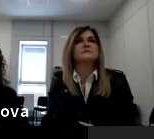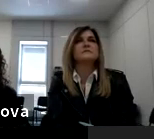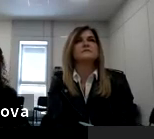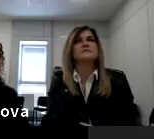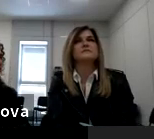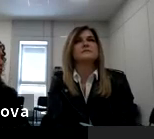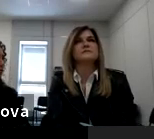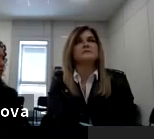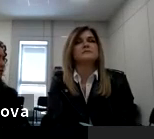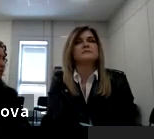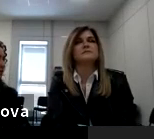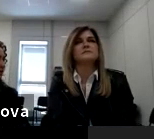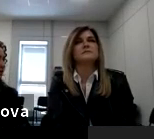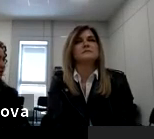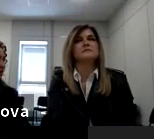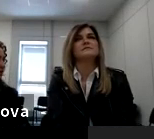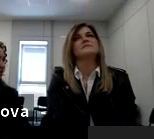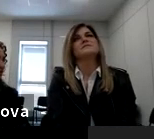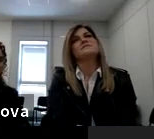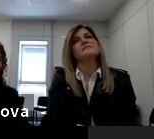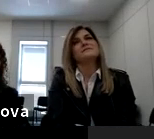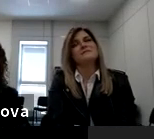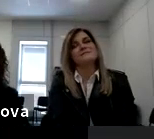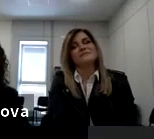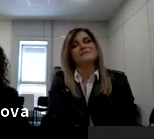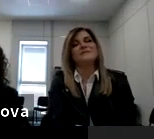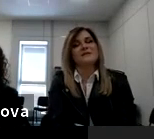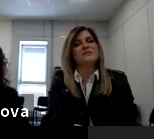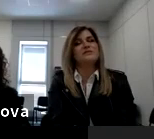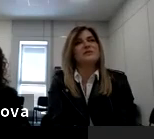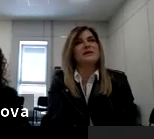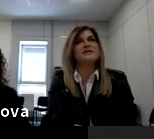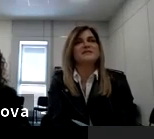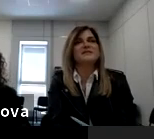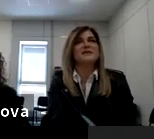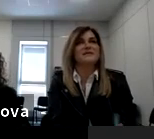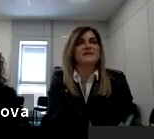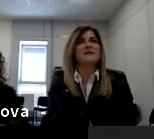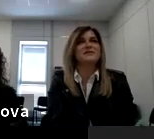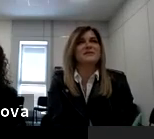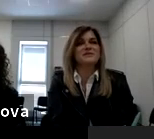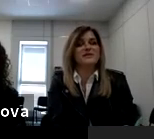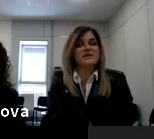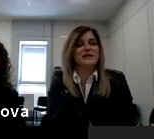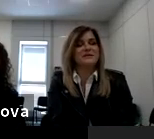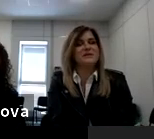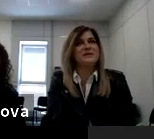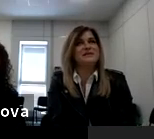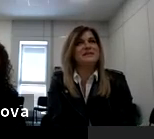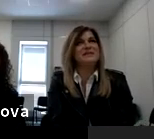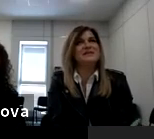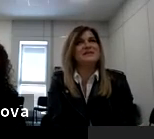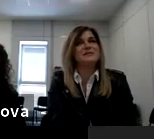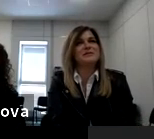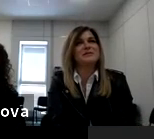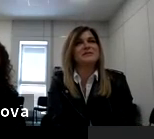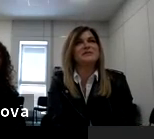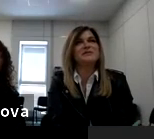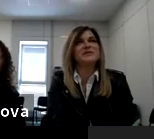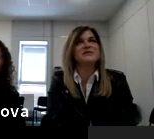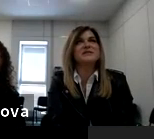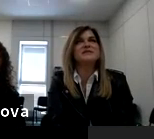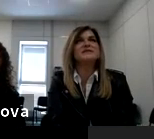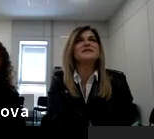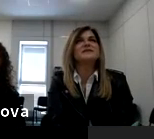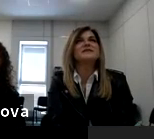think предварительно как-то, заранее. Beforehand, yeah, Beforehand, about yes. what will happen in the next couple